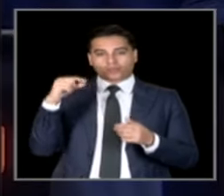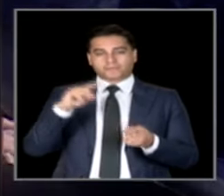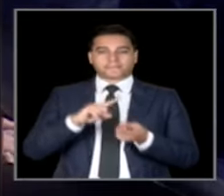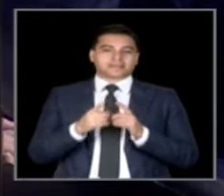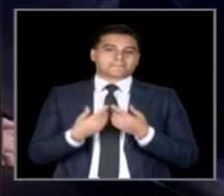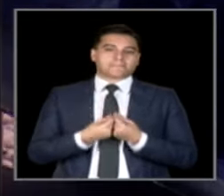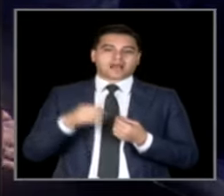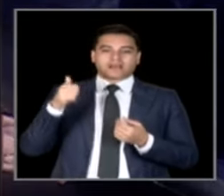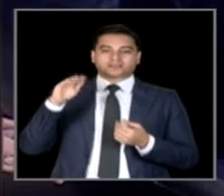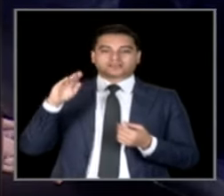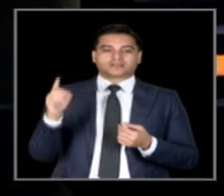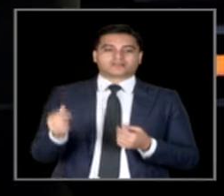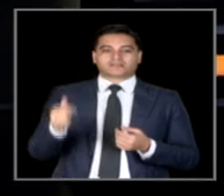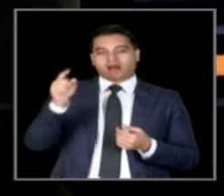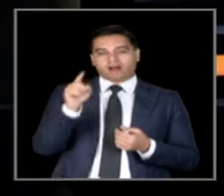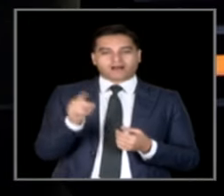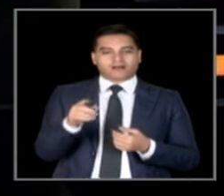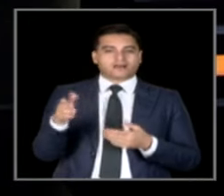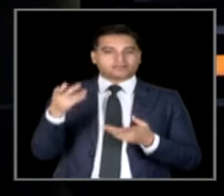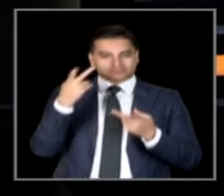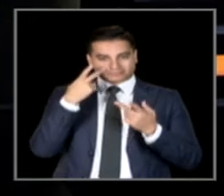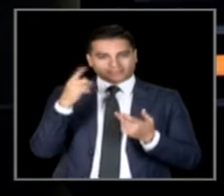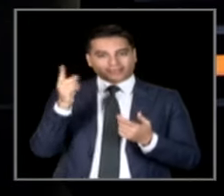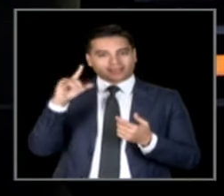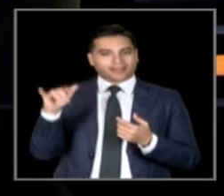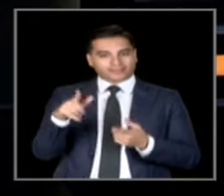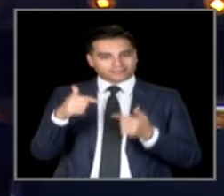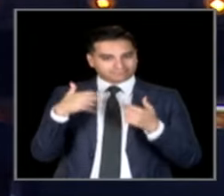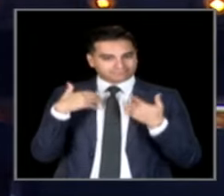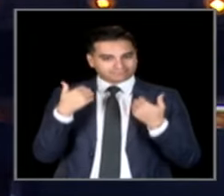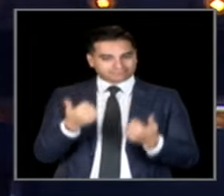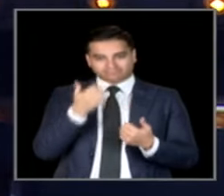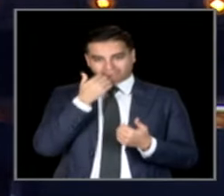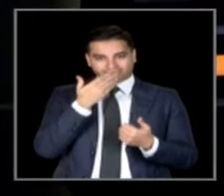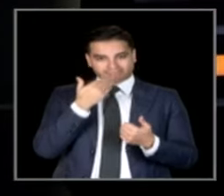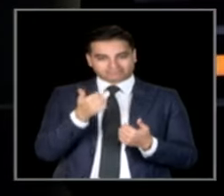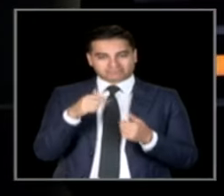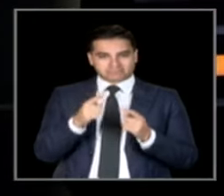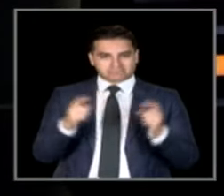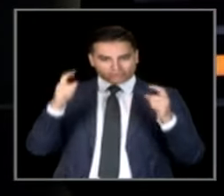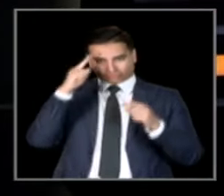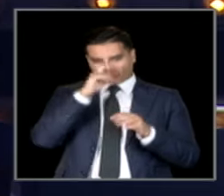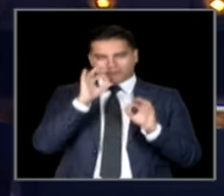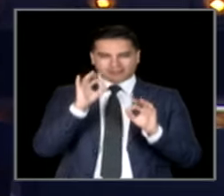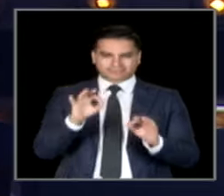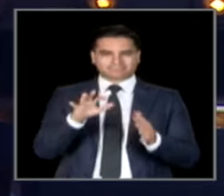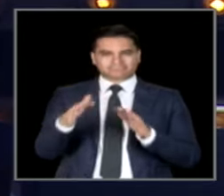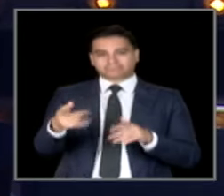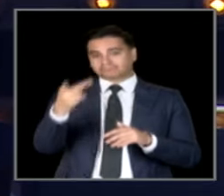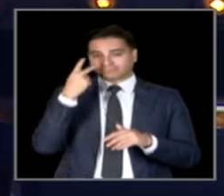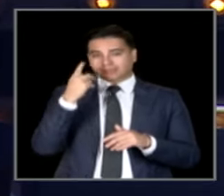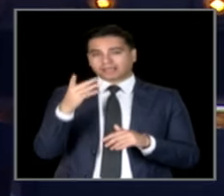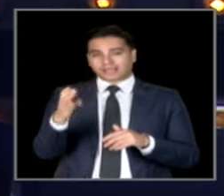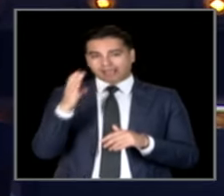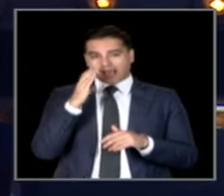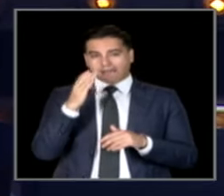مكان إسراء أحمد. ازيك يا ندى؟ تمام الحمد لله. ازي حضرتك؟ ماتش صعب اكيد. كان عندك أي إجابات